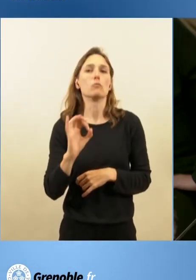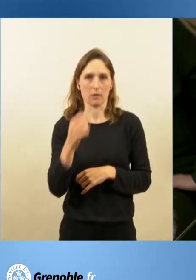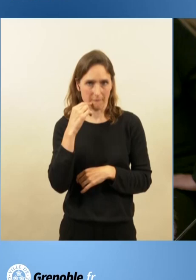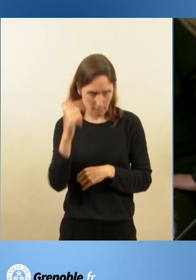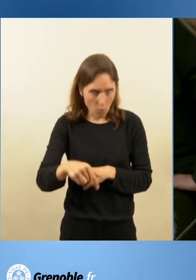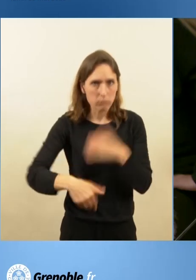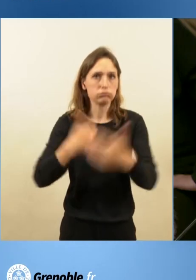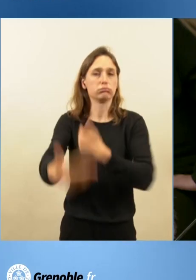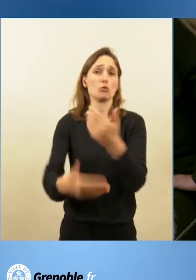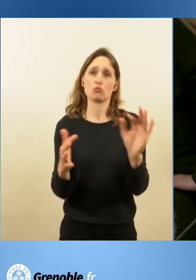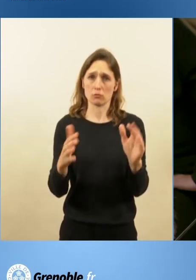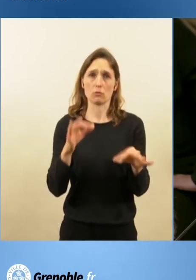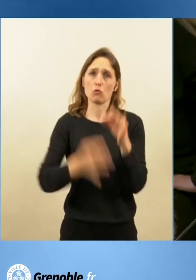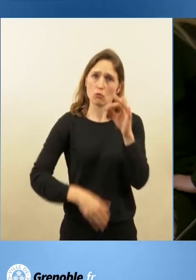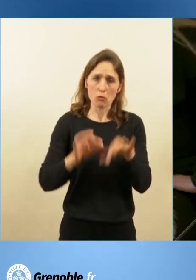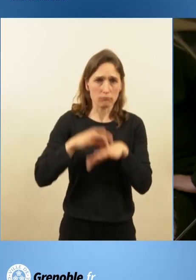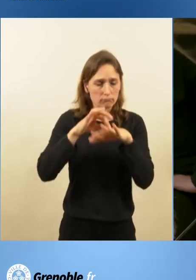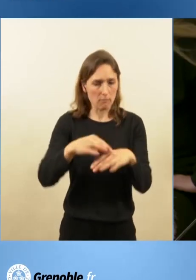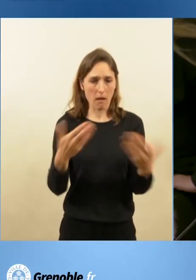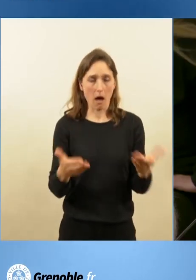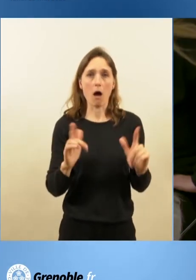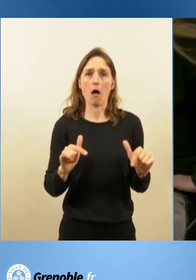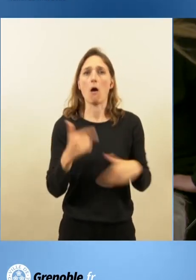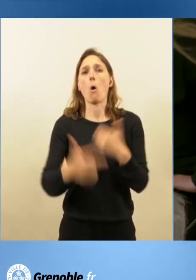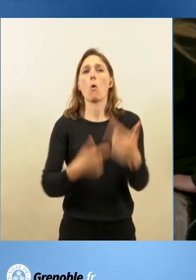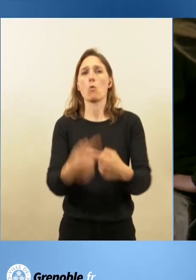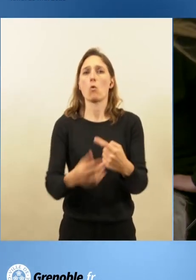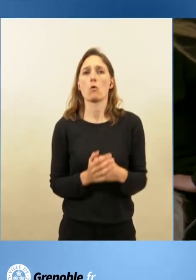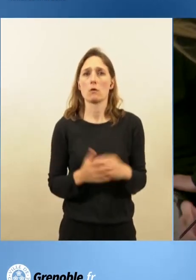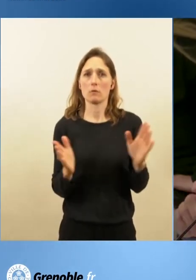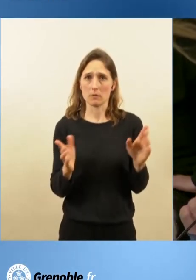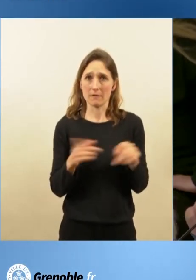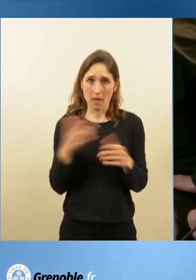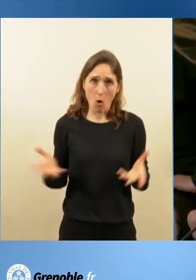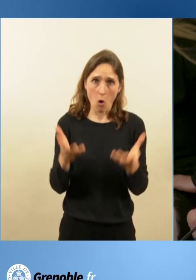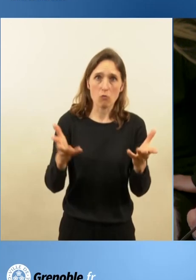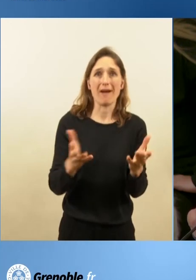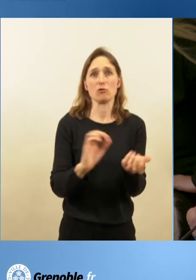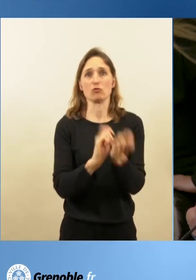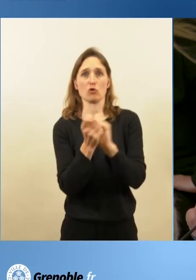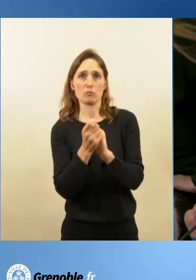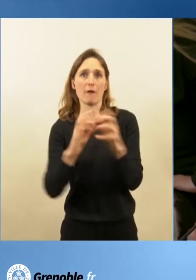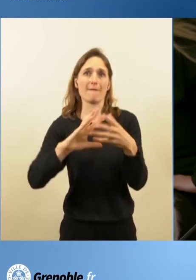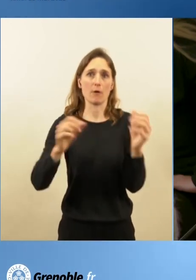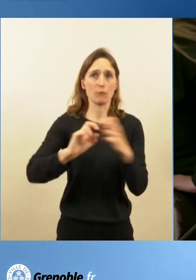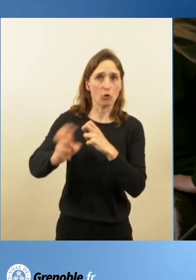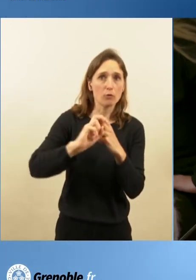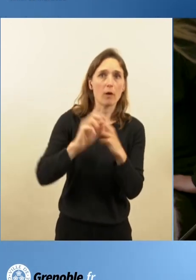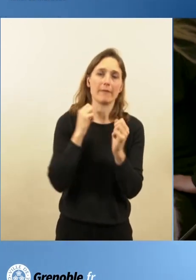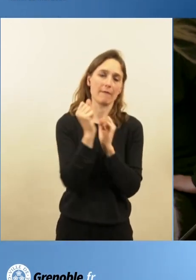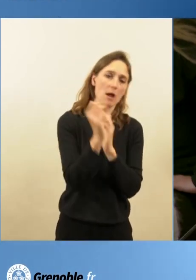rendez-vous elles favorise l'intermodalité l'usage tout de suite ou progressif des transports en commun y compris ceux de la région et du département